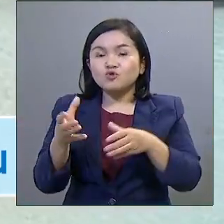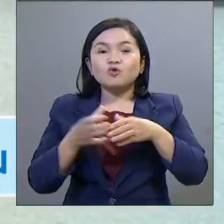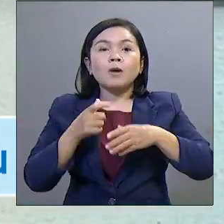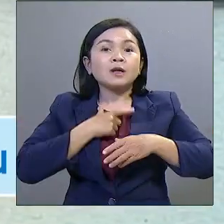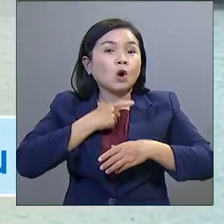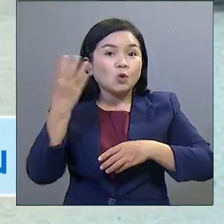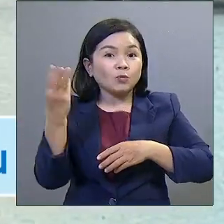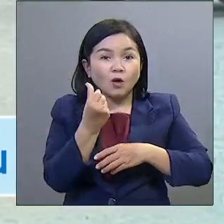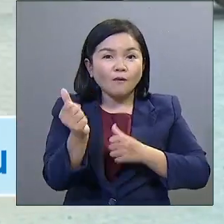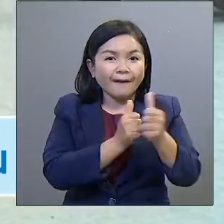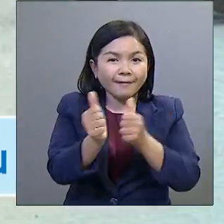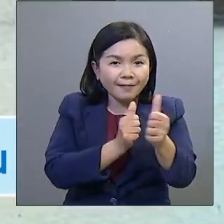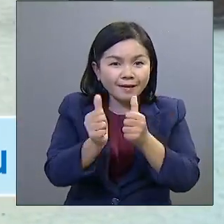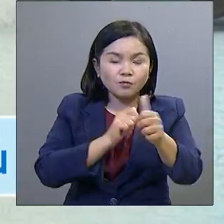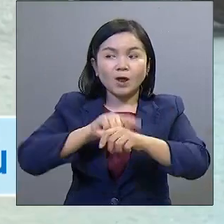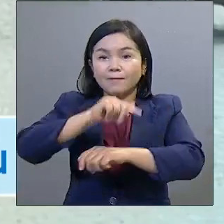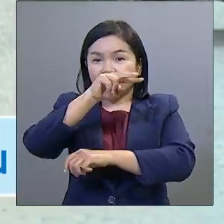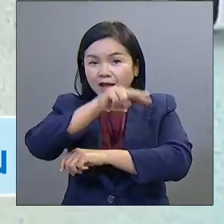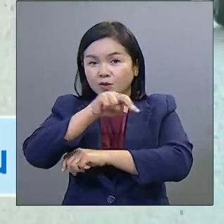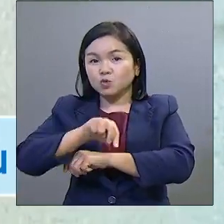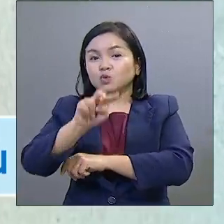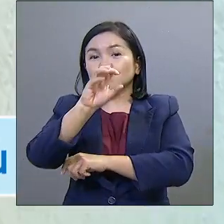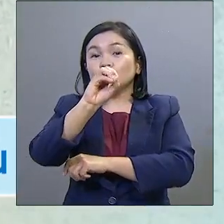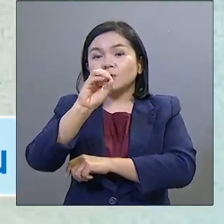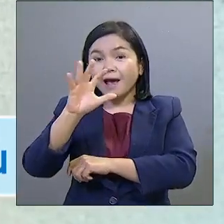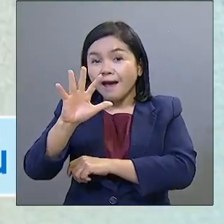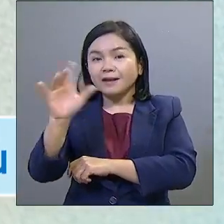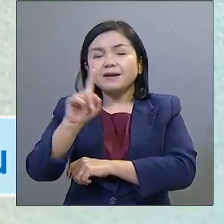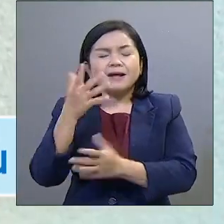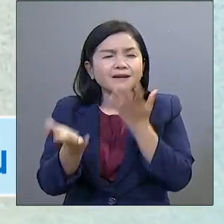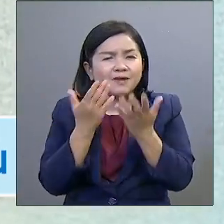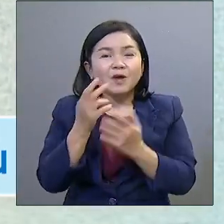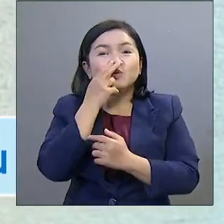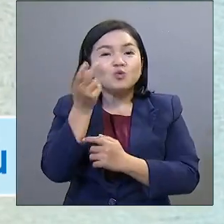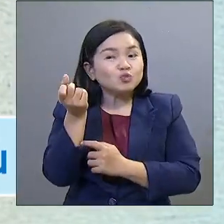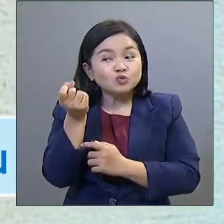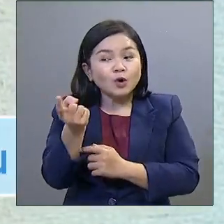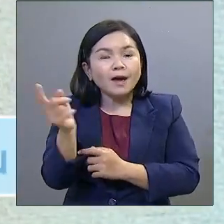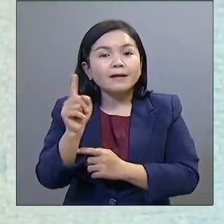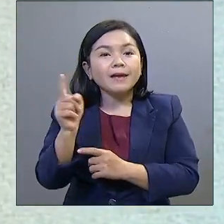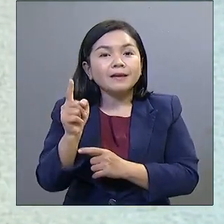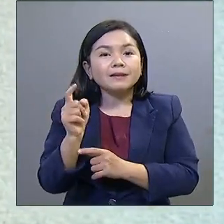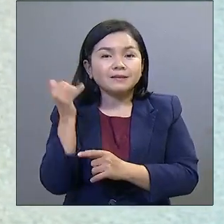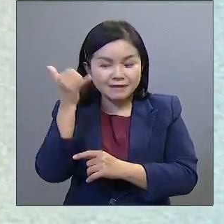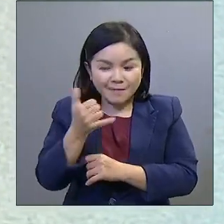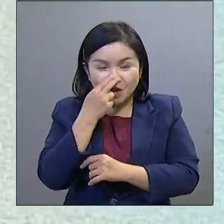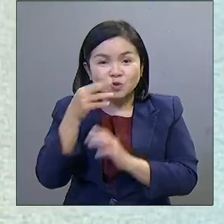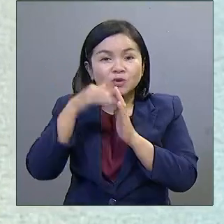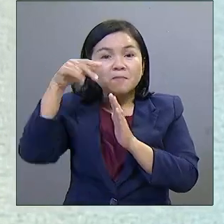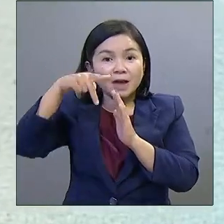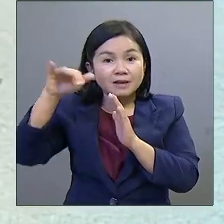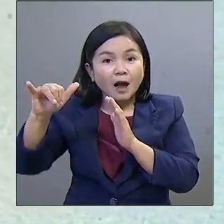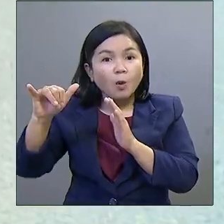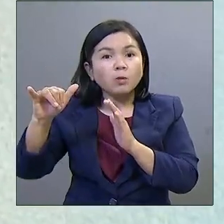ความเร็วตั้งแต่เวลาบ่าย 2:05 นาทีเป็นต้นไปหรือว่าจะไปรับชมบรรยากาศสดๆที่ขอบสนามก็ได้นี ่อ๋อนี่แข่งเป็นทัวร์นาเมนต์เล